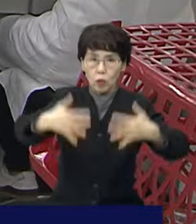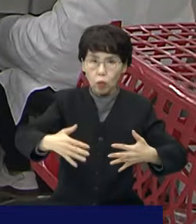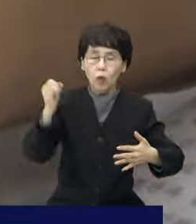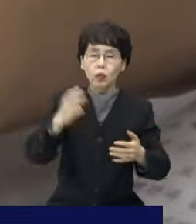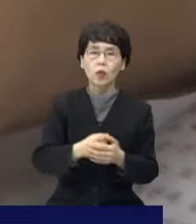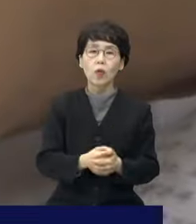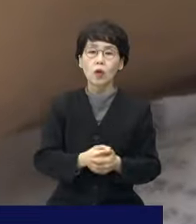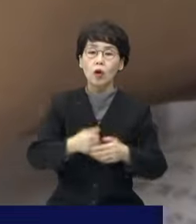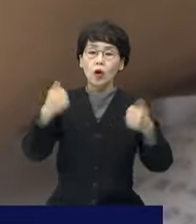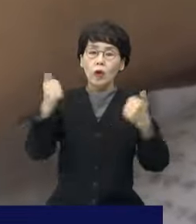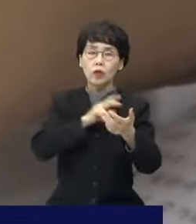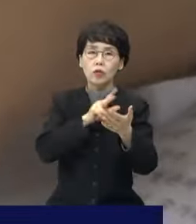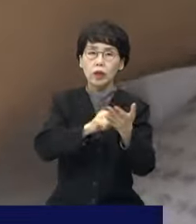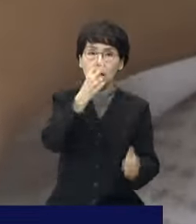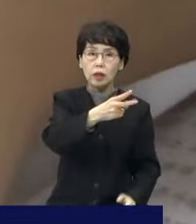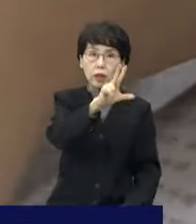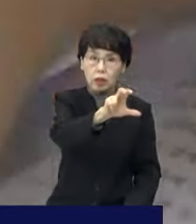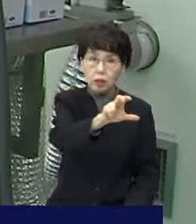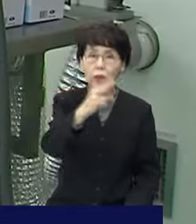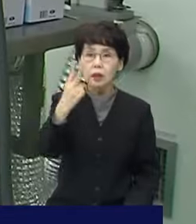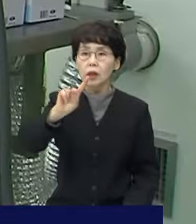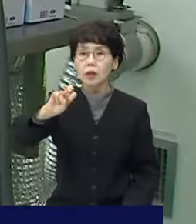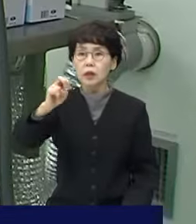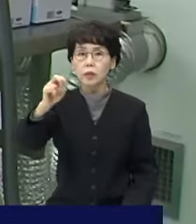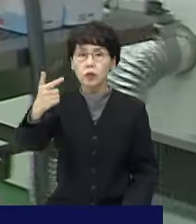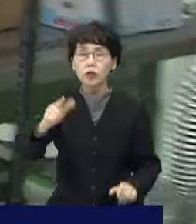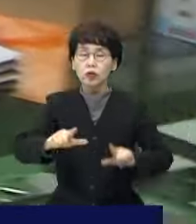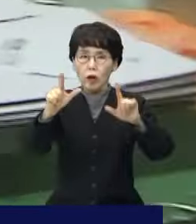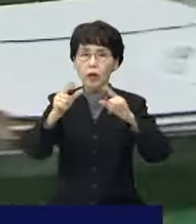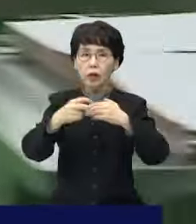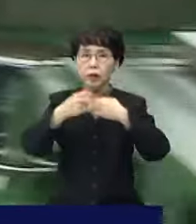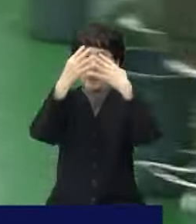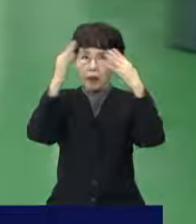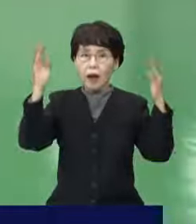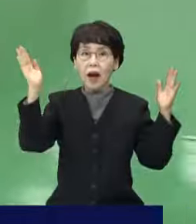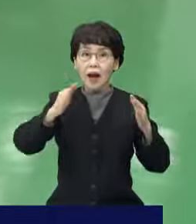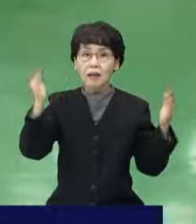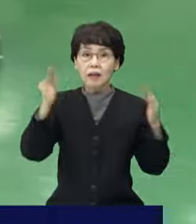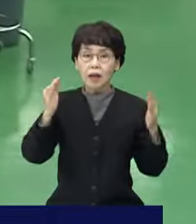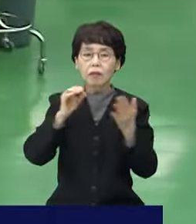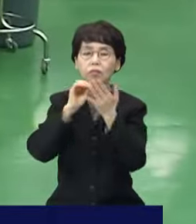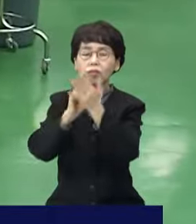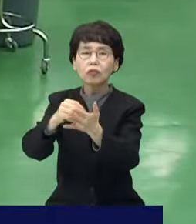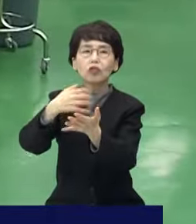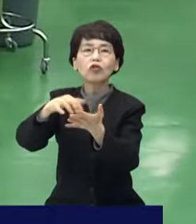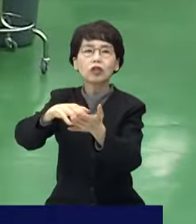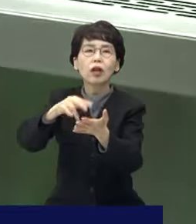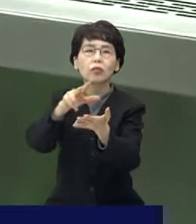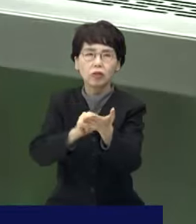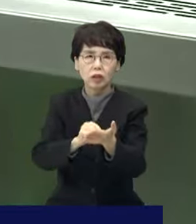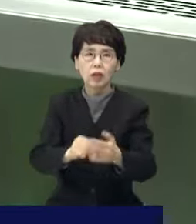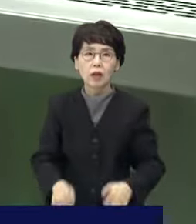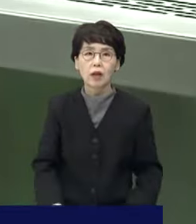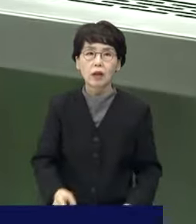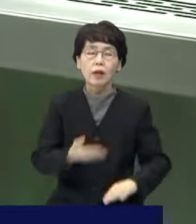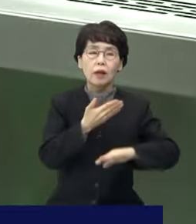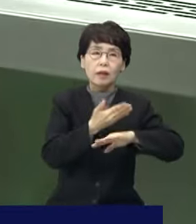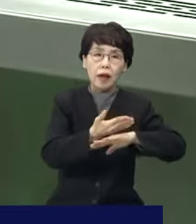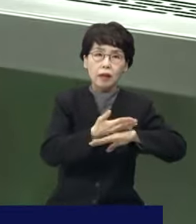의제로 2025년과 2026년 의대 입학 정원 논의를 꼽았습니다. 전국의과대학 교수협의회 등 다른